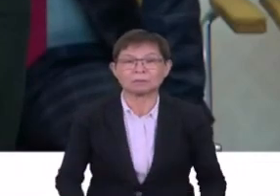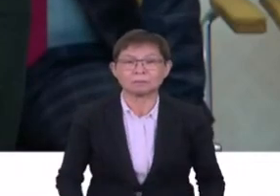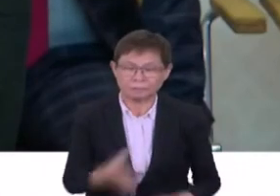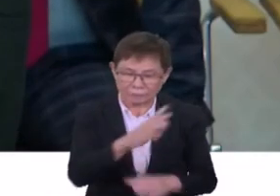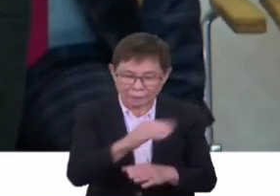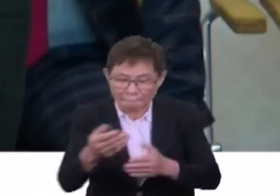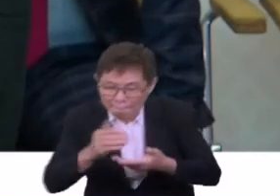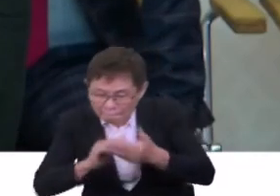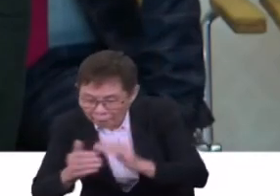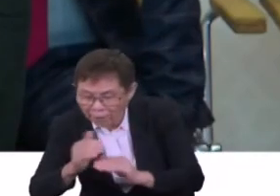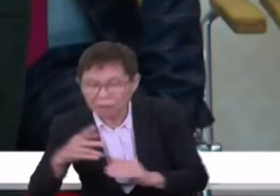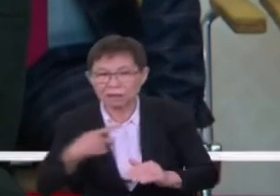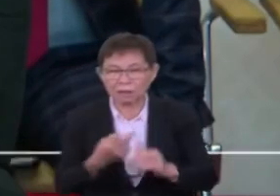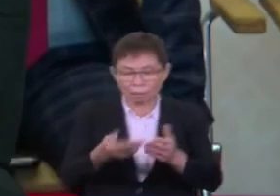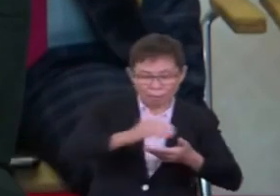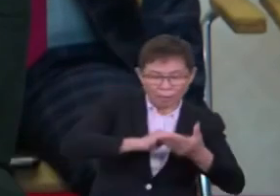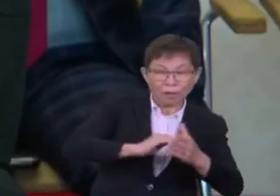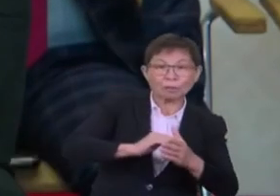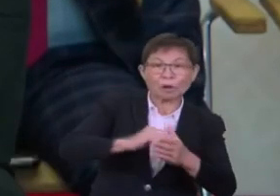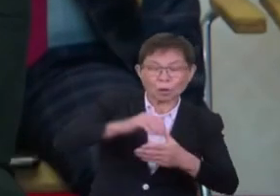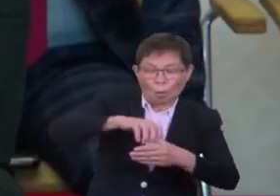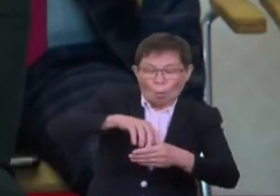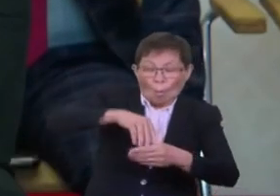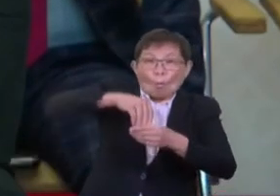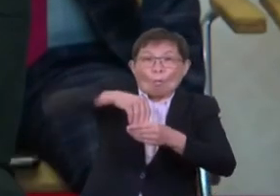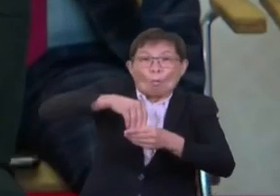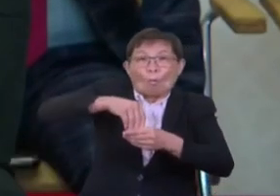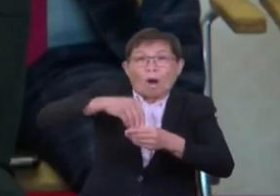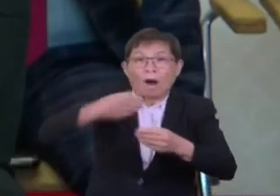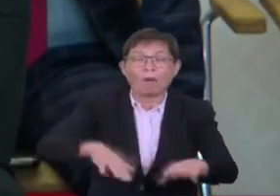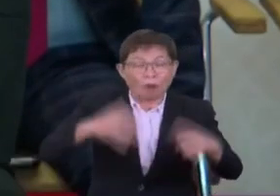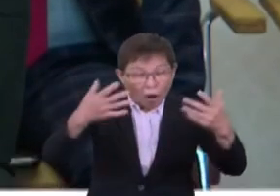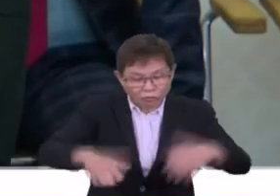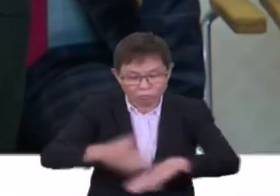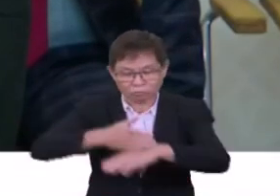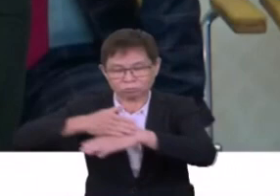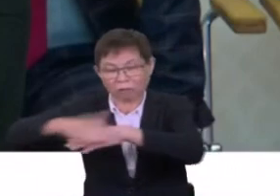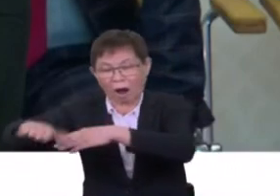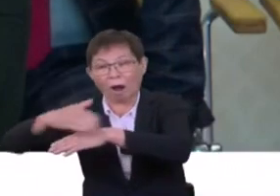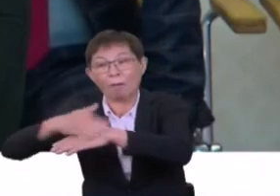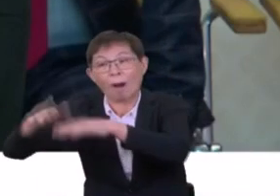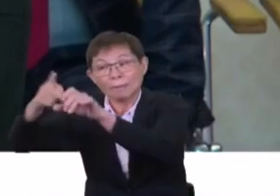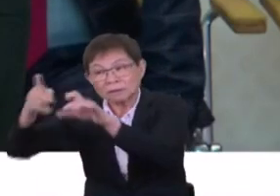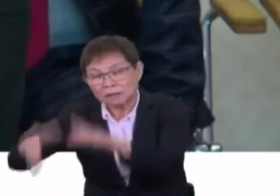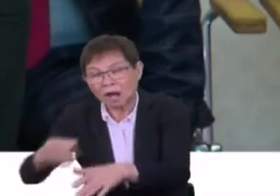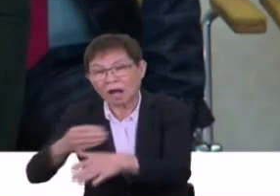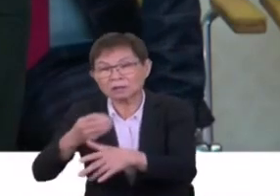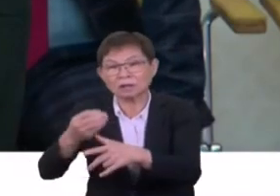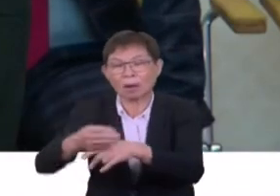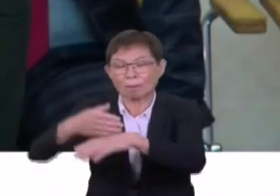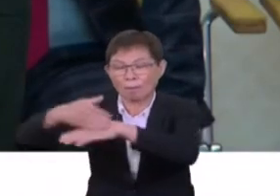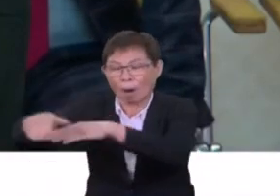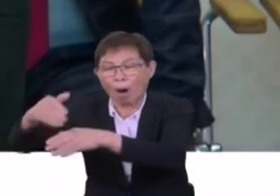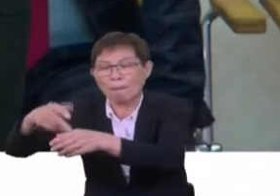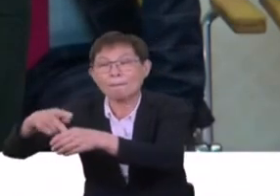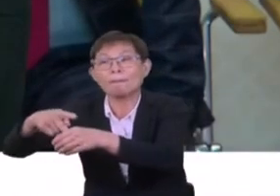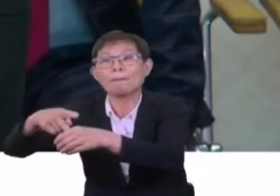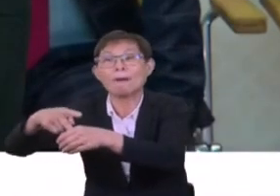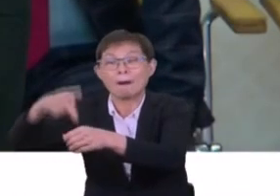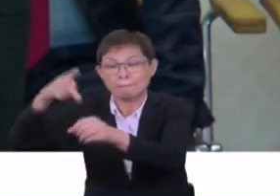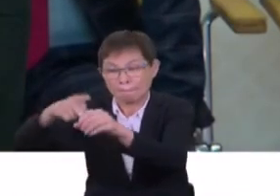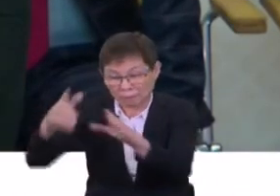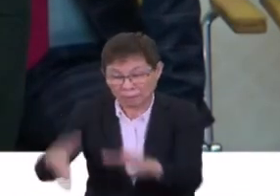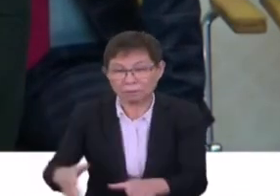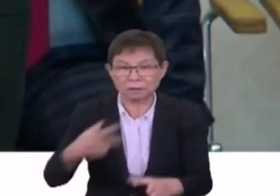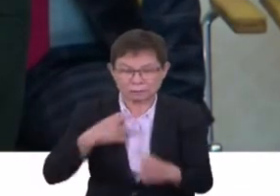kita pek berbentuk b-q sebelum kita serahkan kepada apa setelah atau pembentuk kata Jadi mereka ini Nah kita